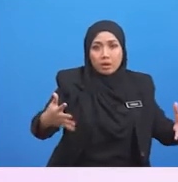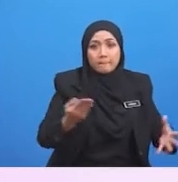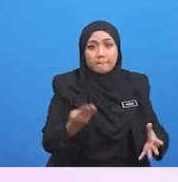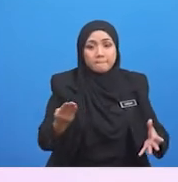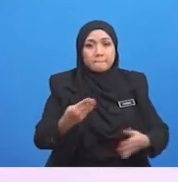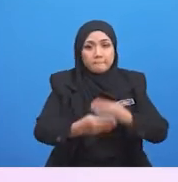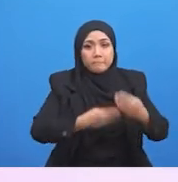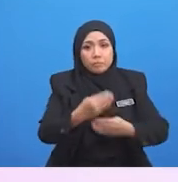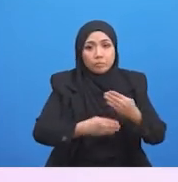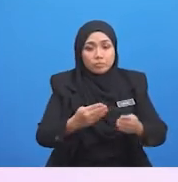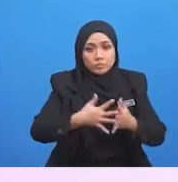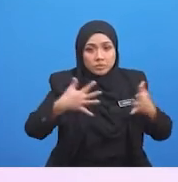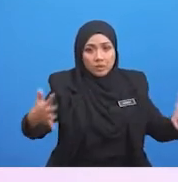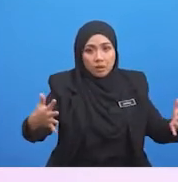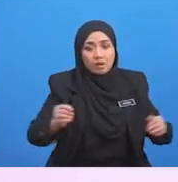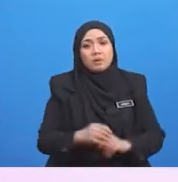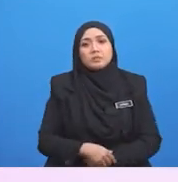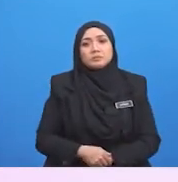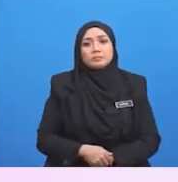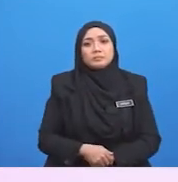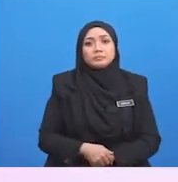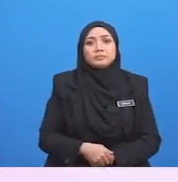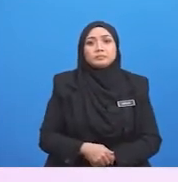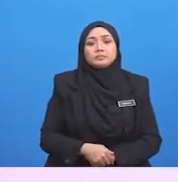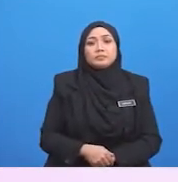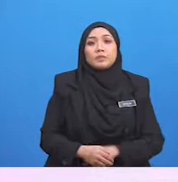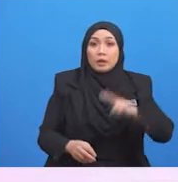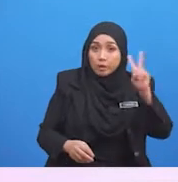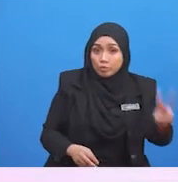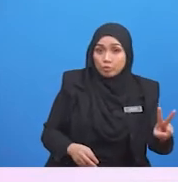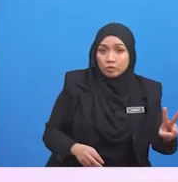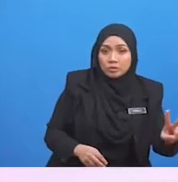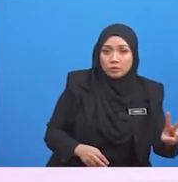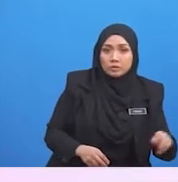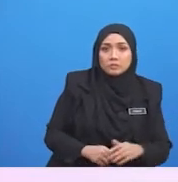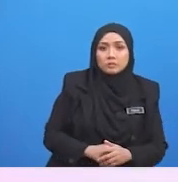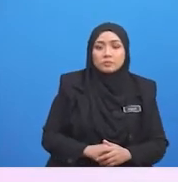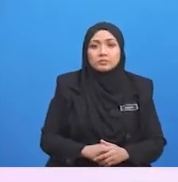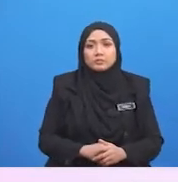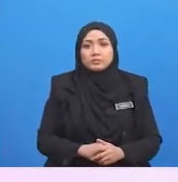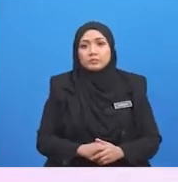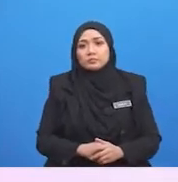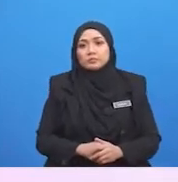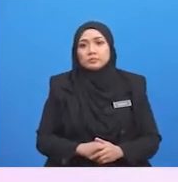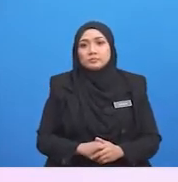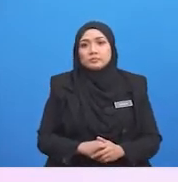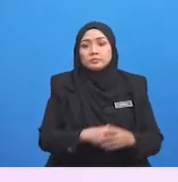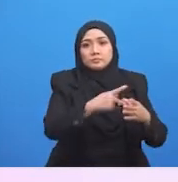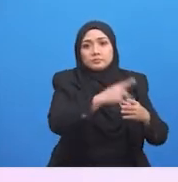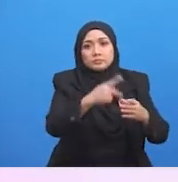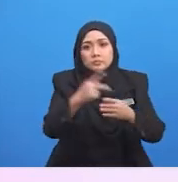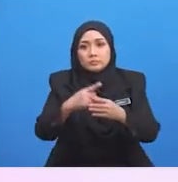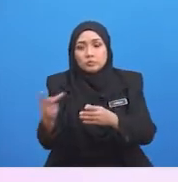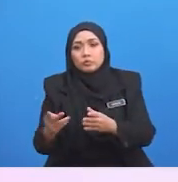jual pada pengguna. Seterusnya, saluran agihan kedua adalah pengeluar terus jual pada peruncit dan peruncit terus jual